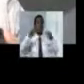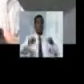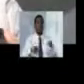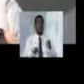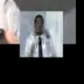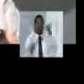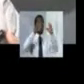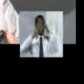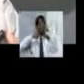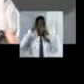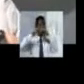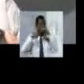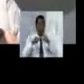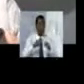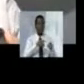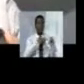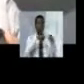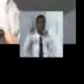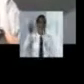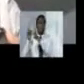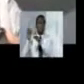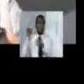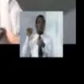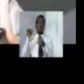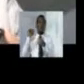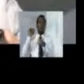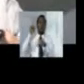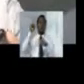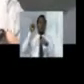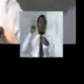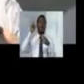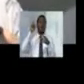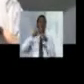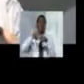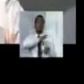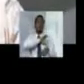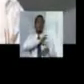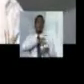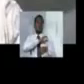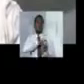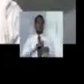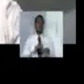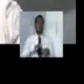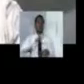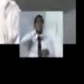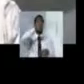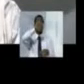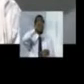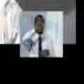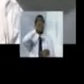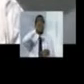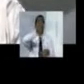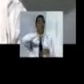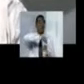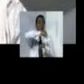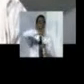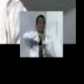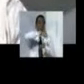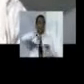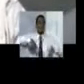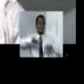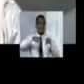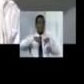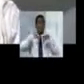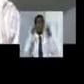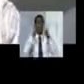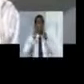par les caméras est tout de suite relayée aux forces avec les moyens de communication. Le Mali vit une situation actuelle, mais c'est une situation